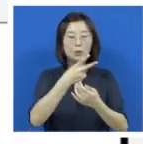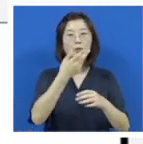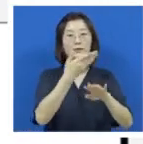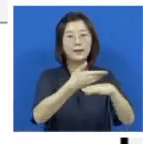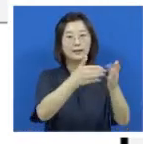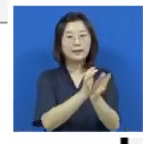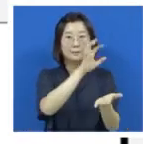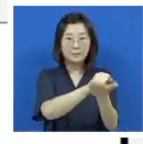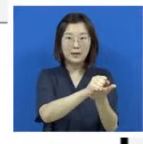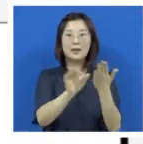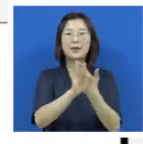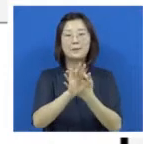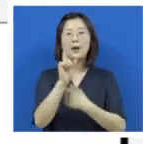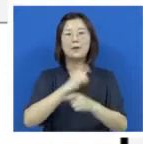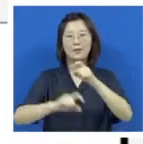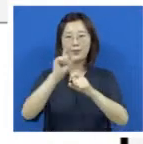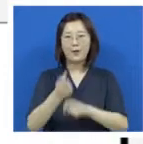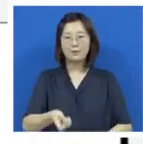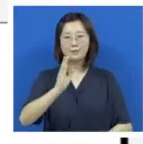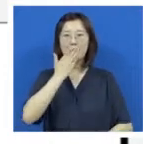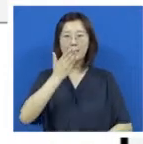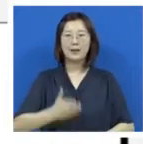한번 더 던질 기회가 주어집니다